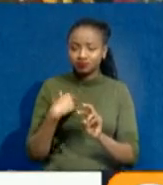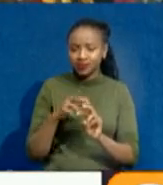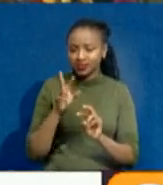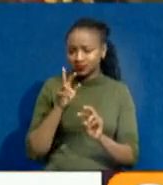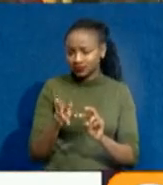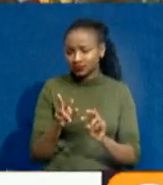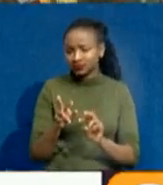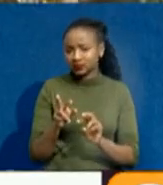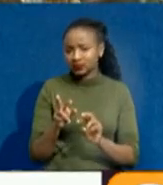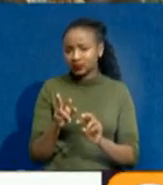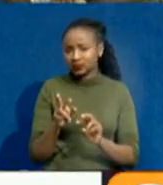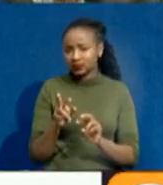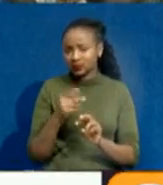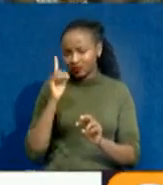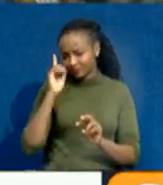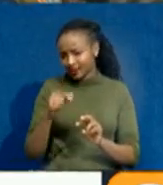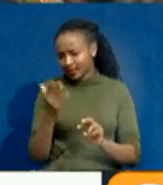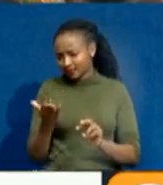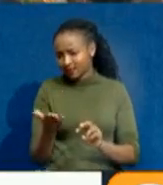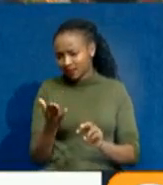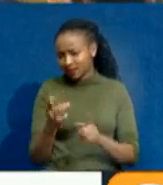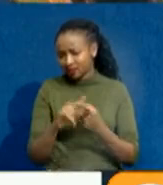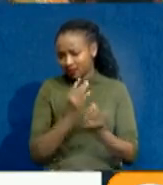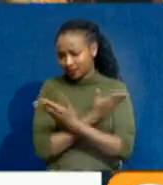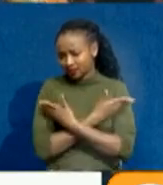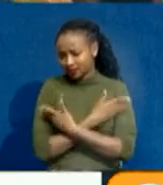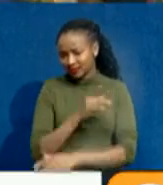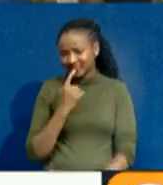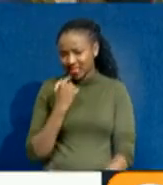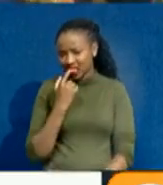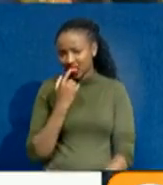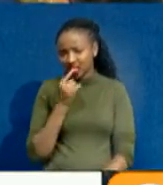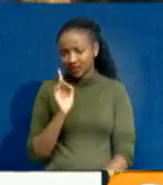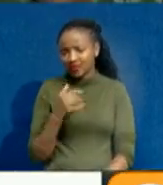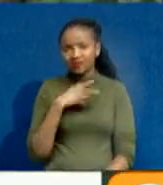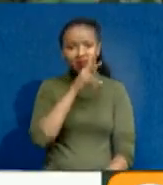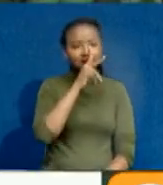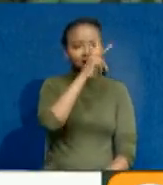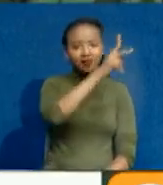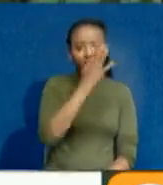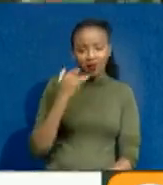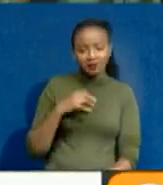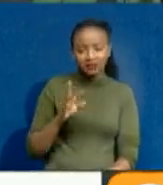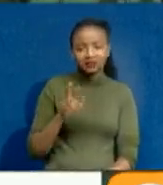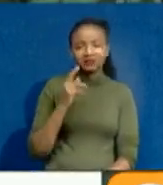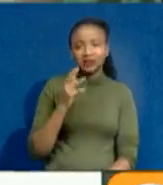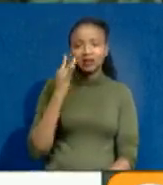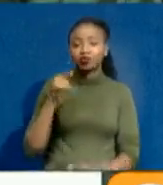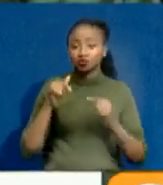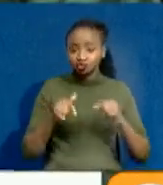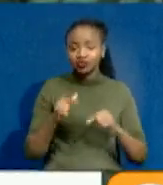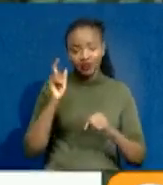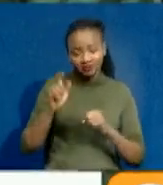nikiona nikaona kitu ya black alafu nikaona t-shirt ya red, nikapiga duru kwa sababu leo hatutalala